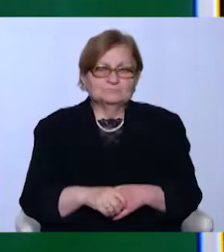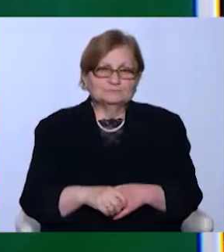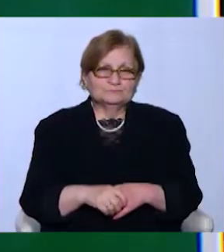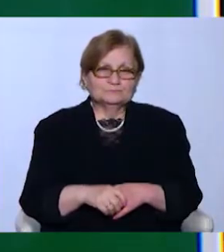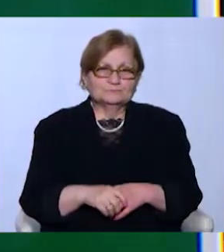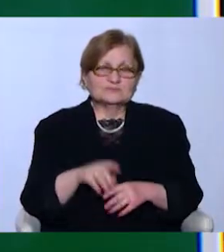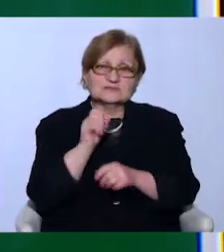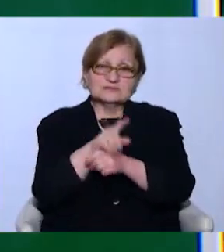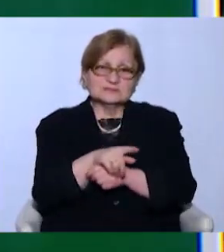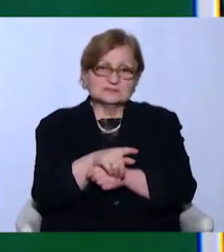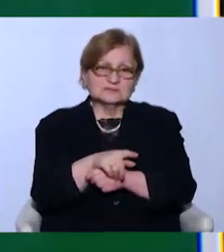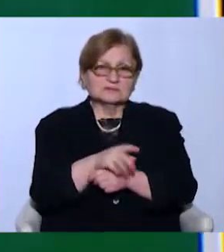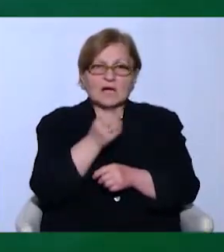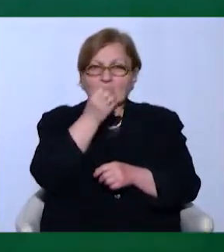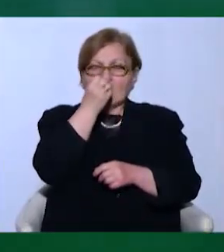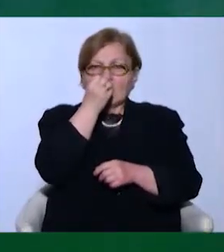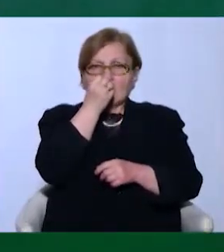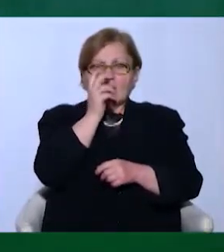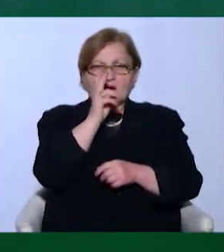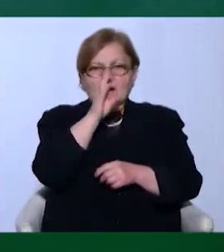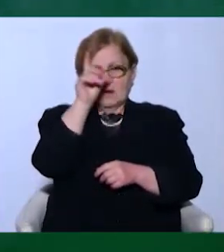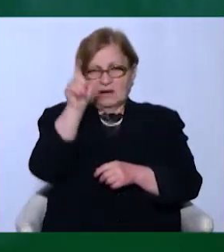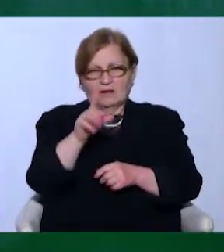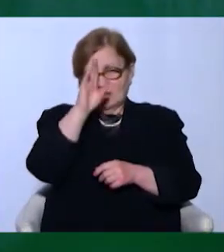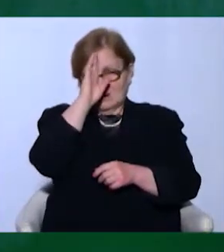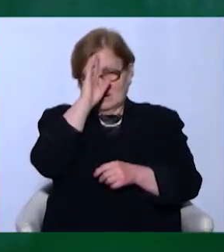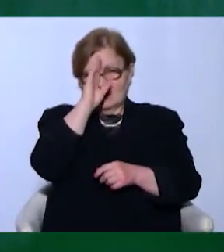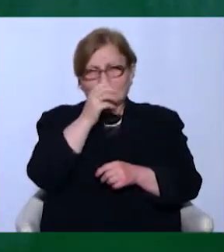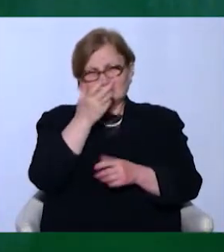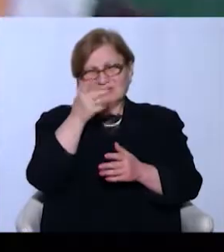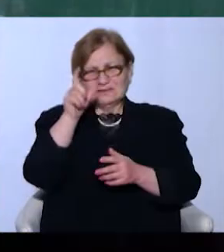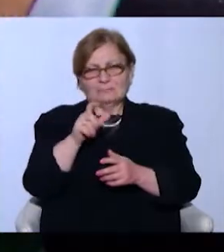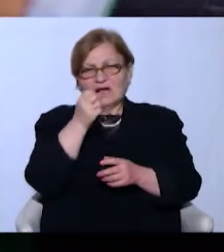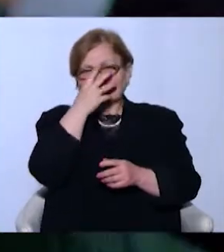ასეთია დავალება. მე ყოვილეს აქ 40 ვარდი